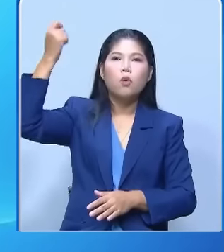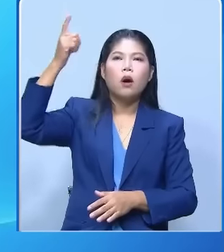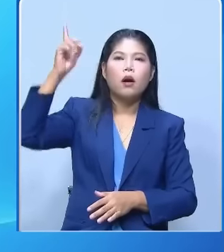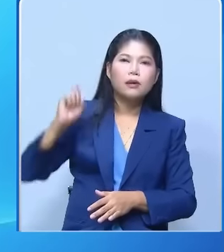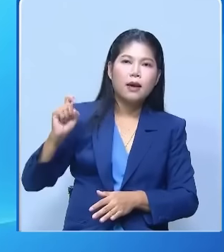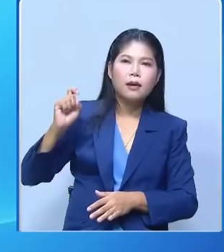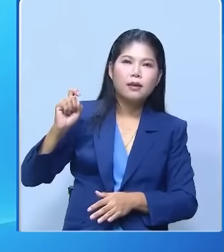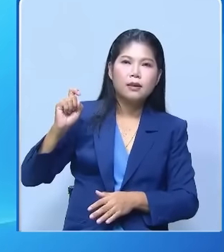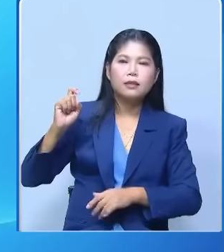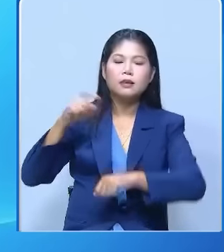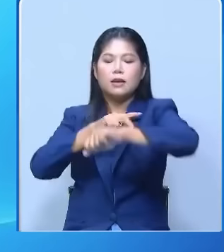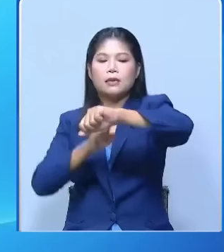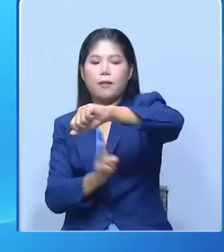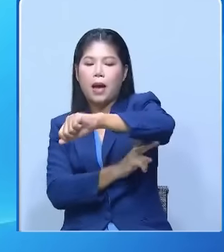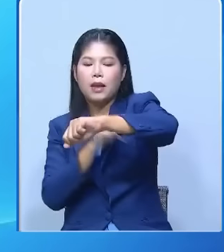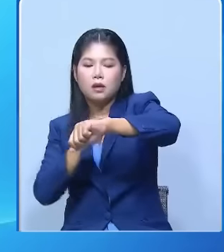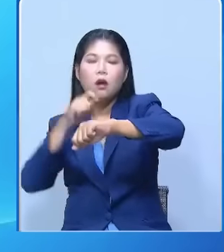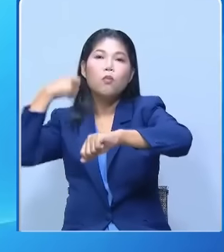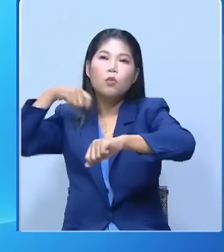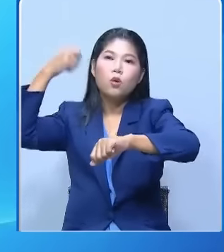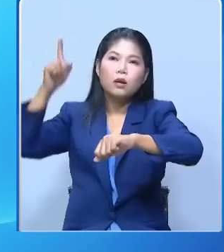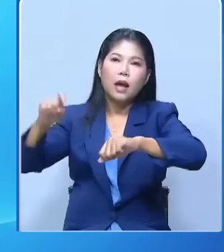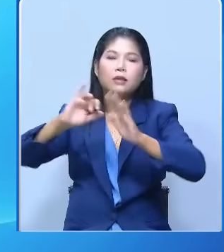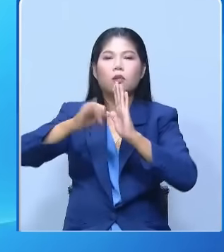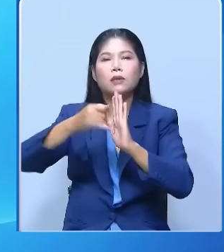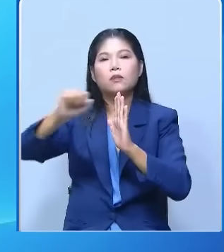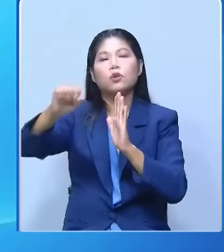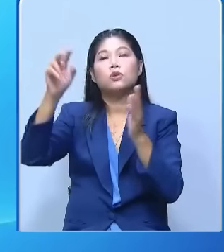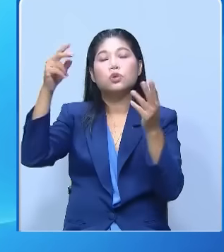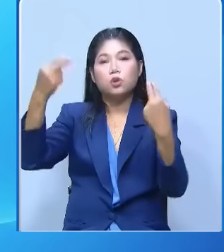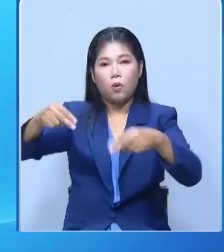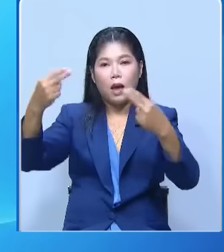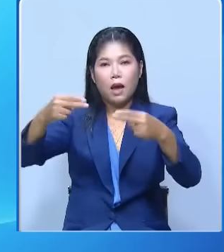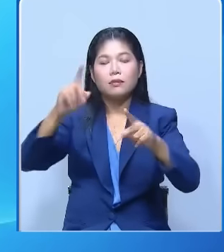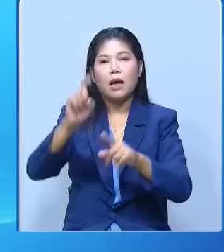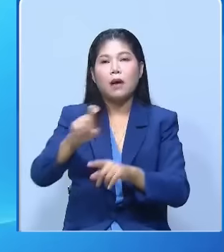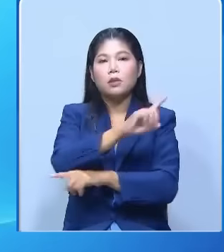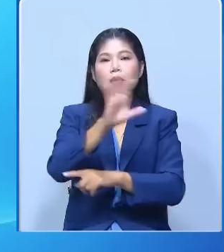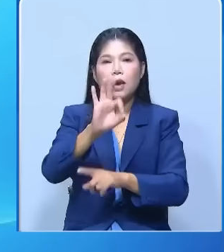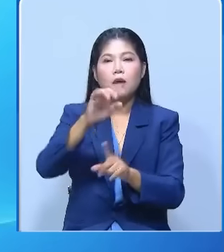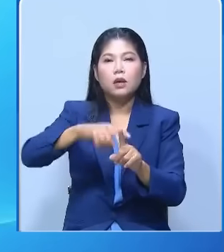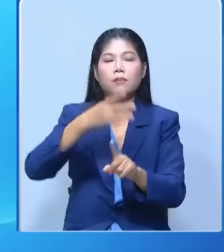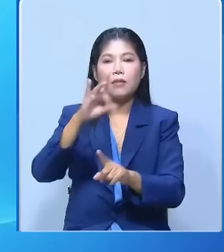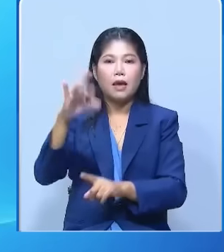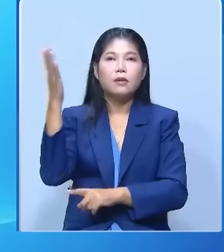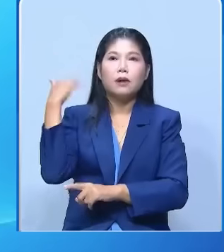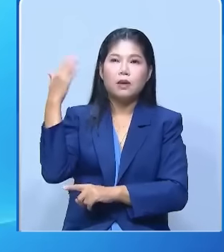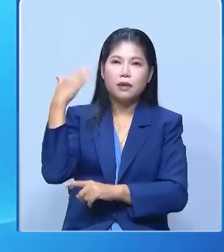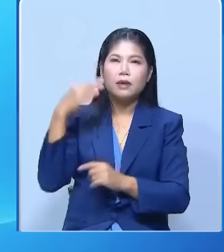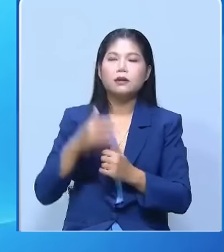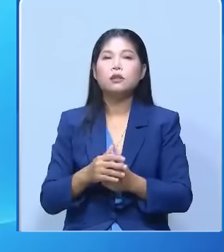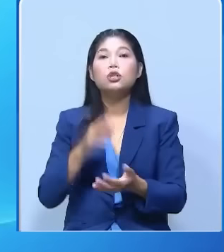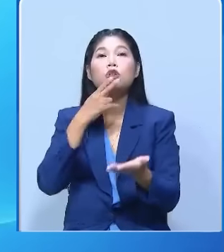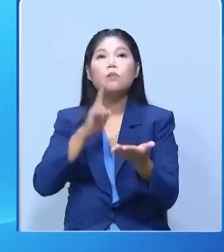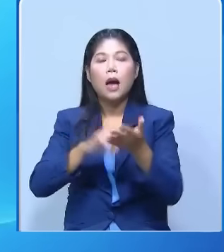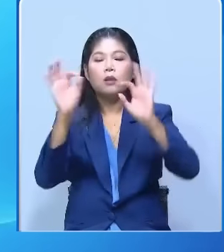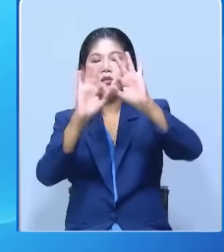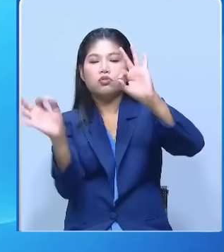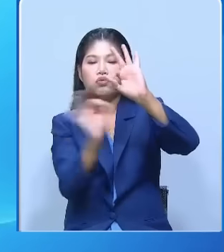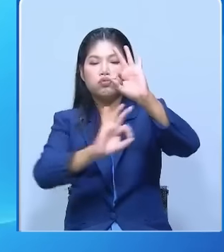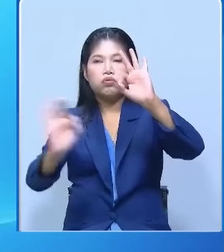ราวสะพานในพื้นที่อำเภออัมพวาจังหวัดสมุทรสงครามเสียชีวิตไปเมื่อวันที่9สิงหาคมที่ผ่านมาแล้วในจดหมายนะที่เขาเ